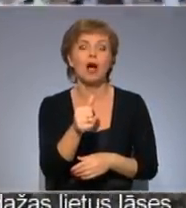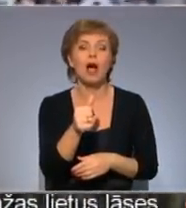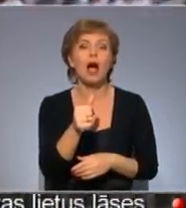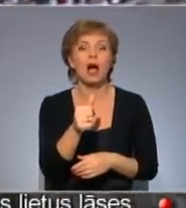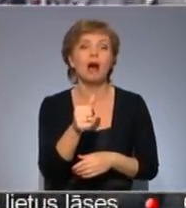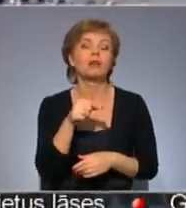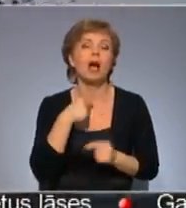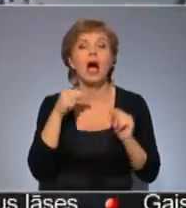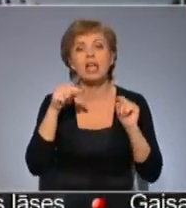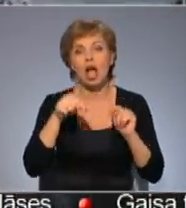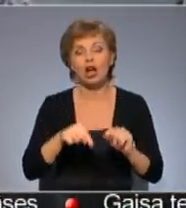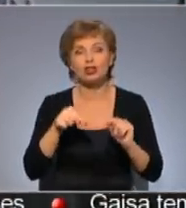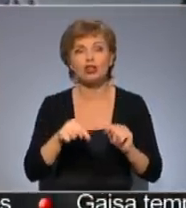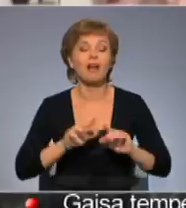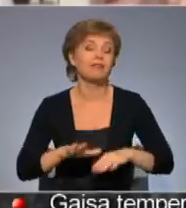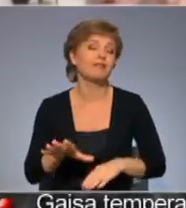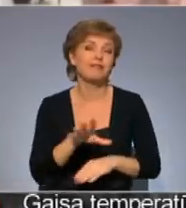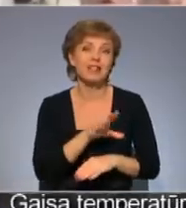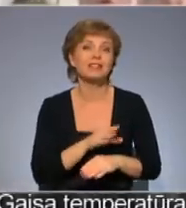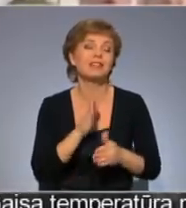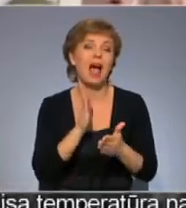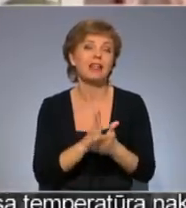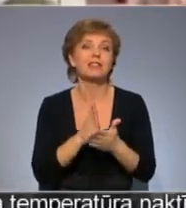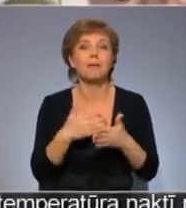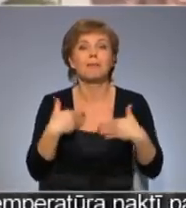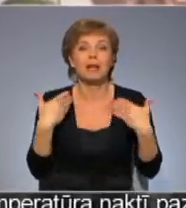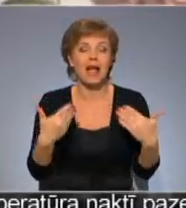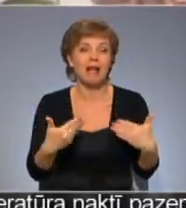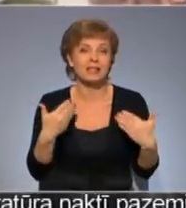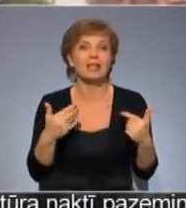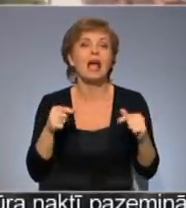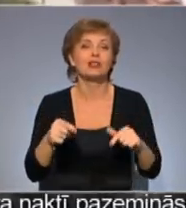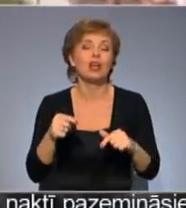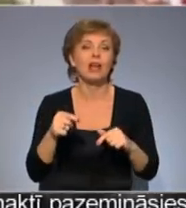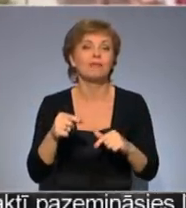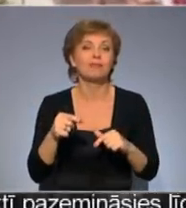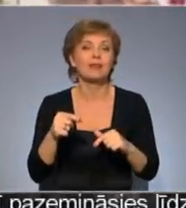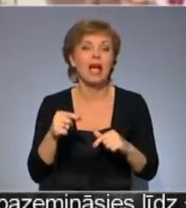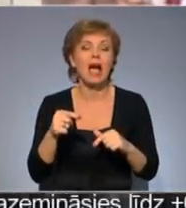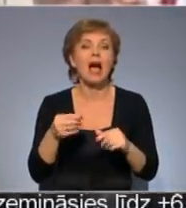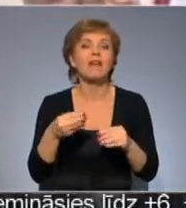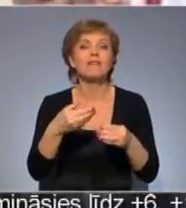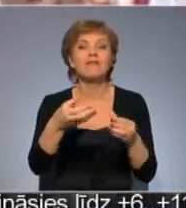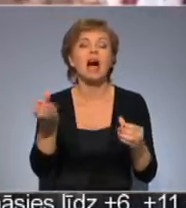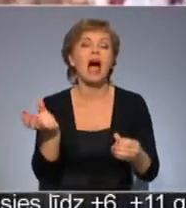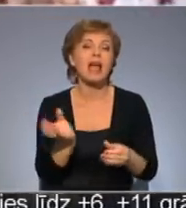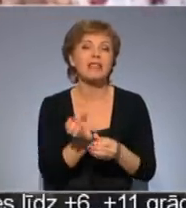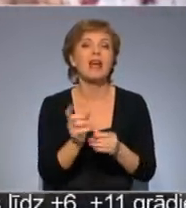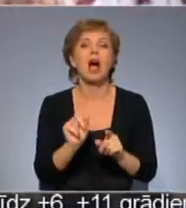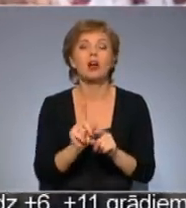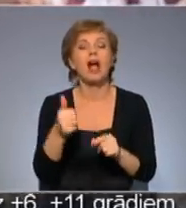viemu iekšā. Tā ka, nu, mēs visi esam priecīgi par to. Šī vainaga forma, šī labā zīmīte